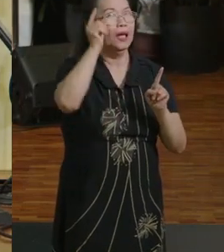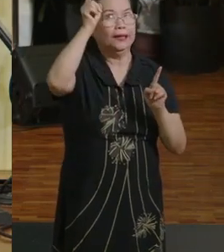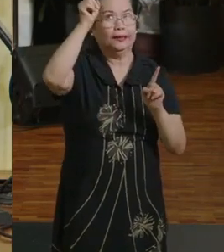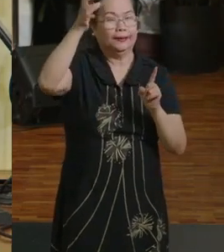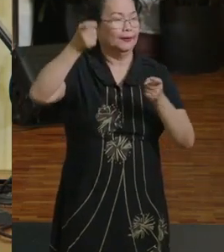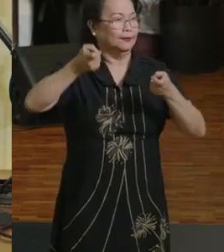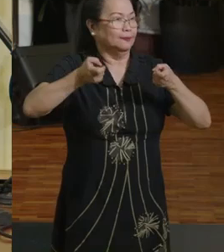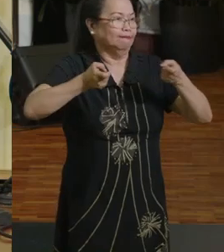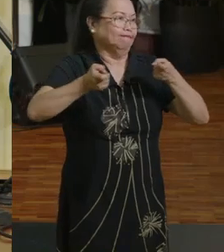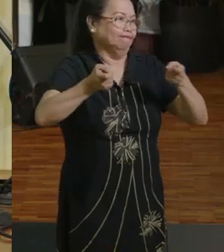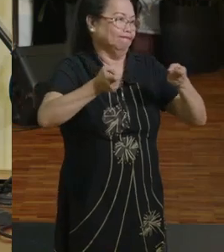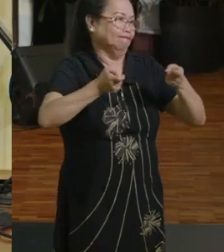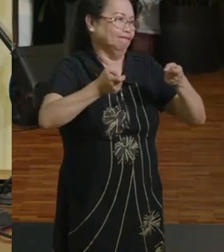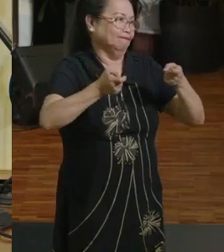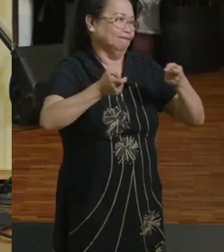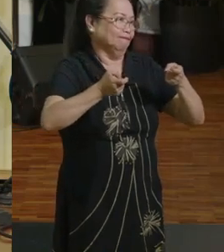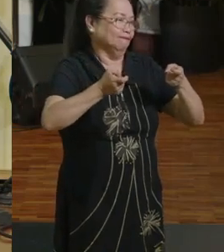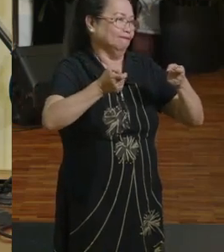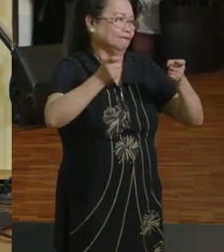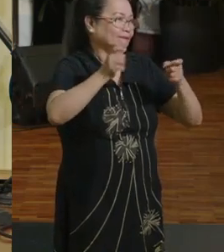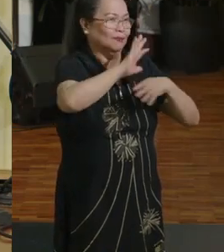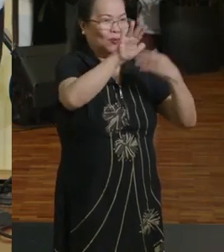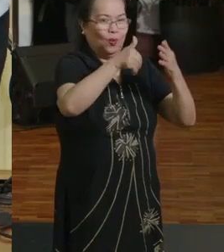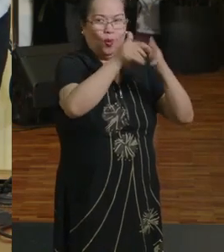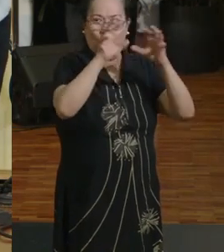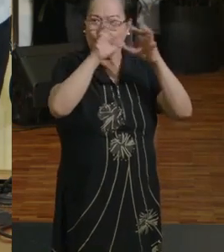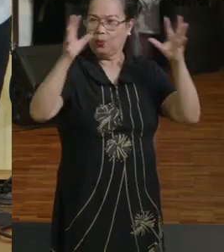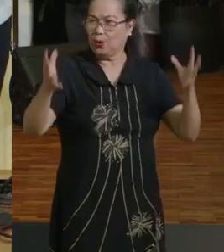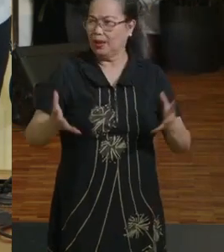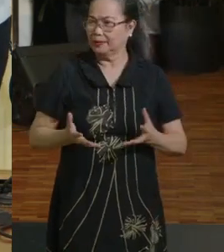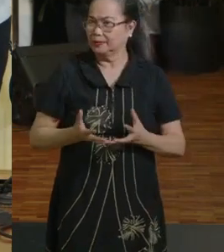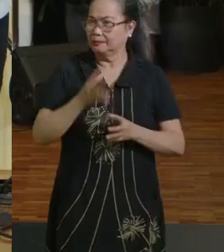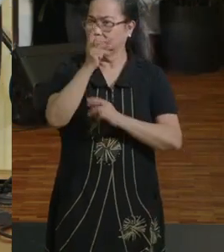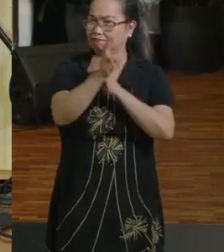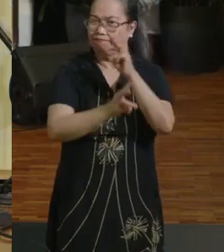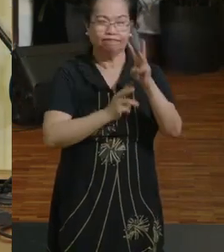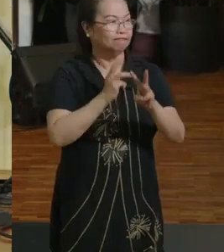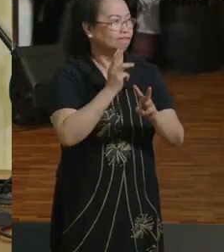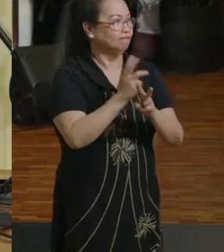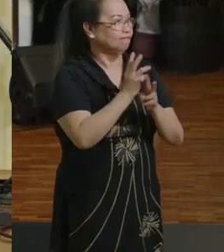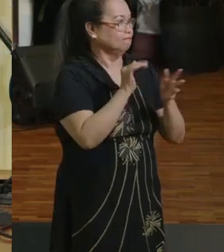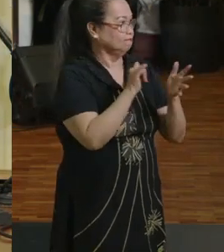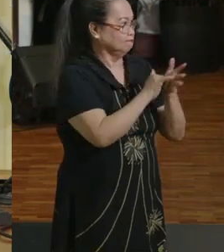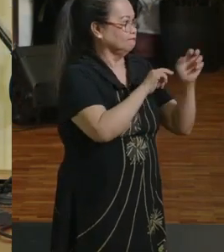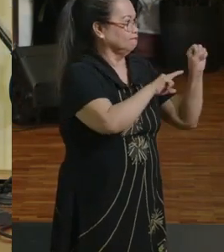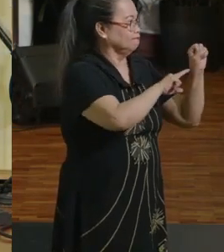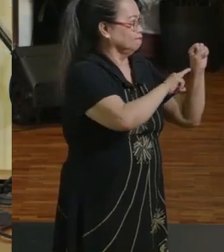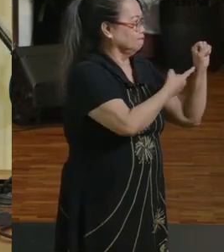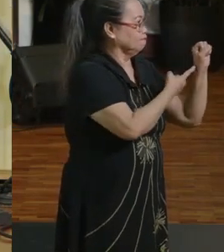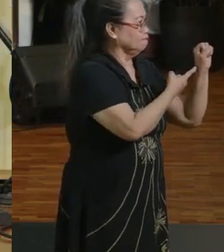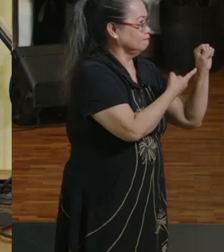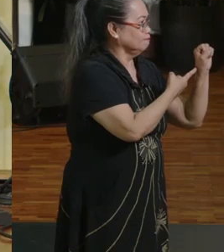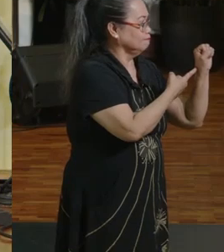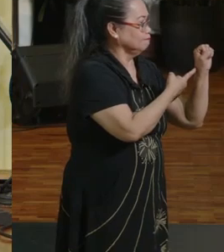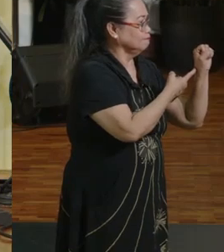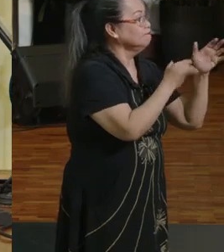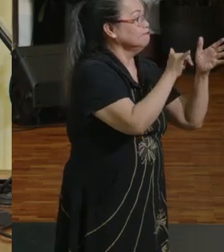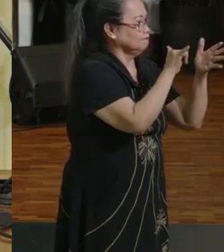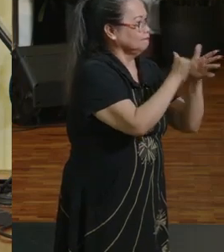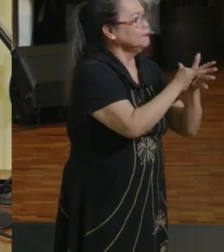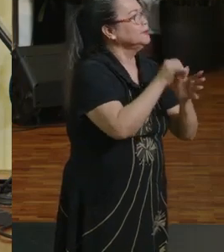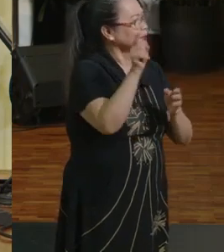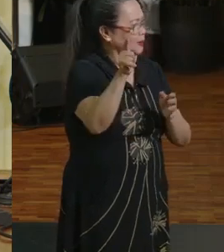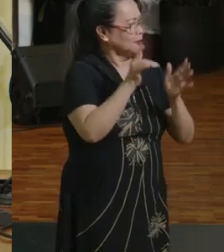paghahari ng Diyos sa buong mundo. Ganon siya nagumpisa. Ganon ang balak